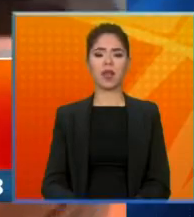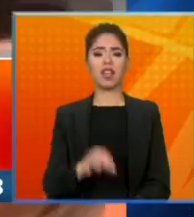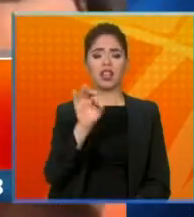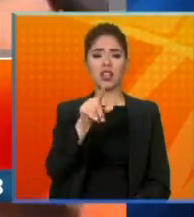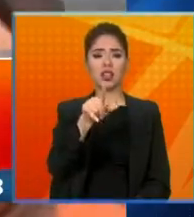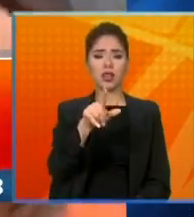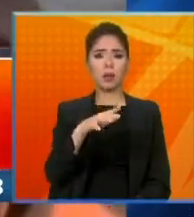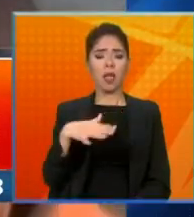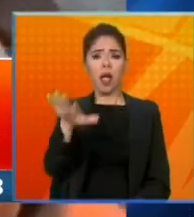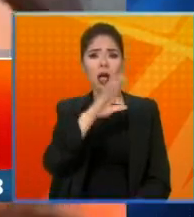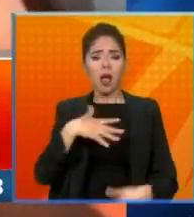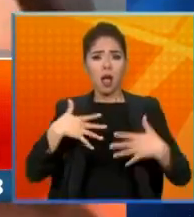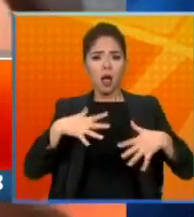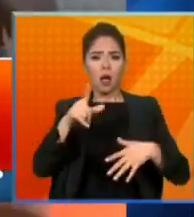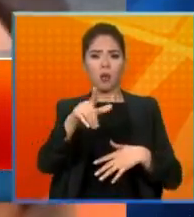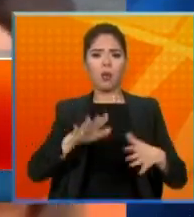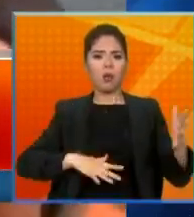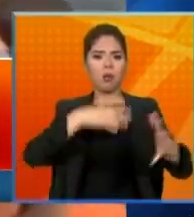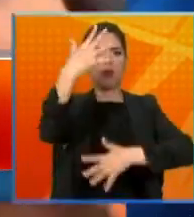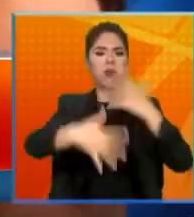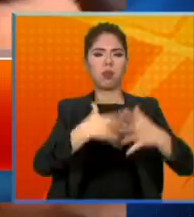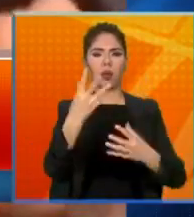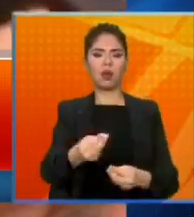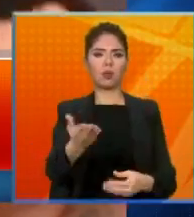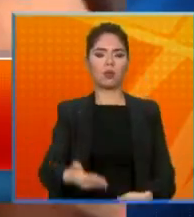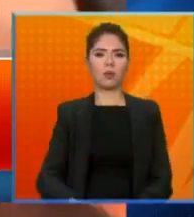Şimdi ise yürek hoplatan alabora geliyor.